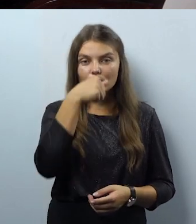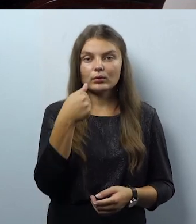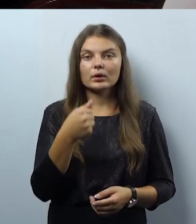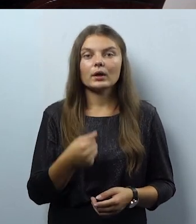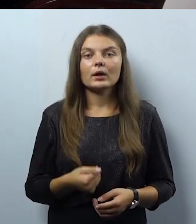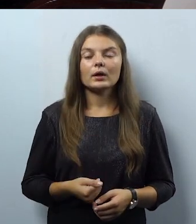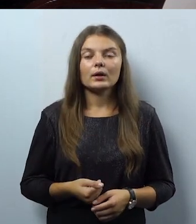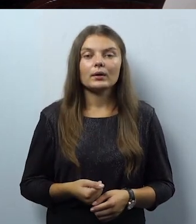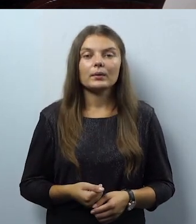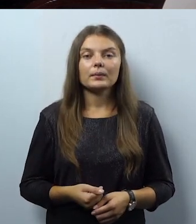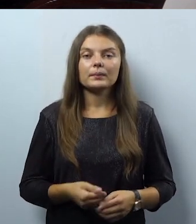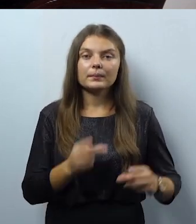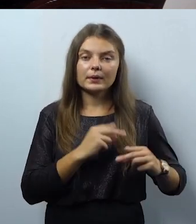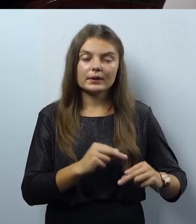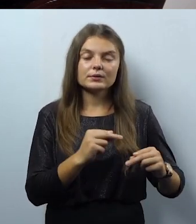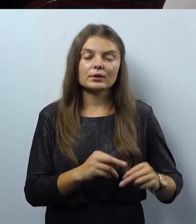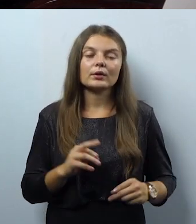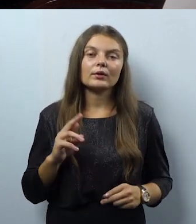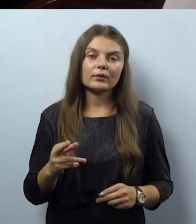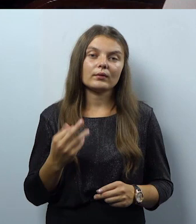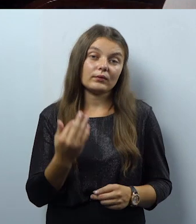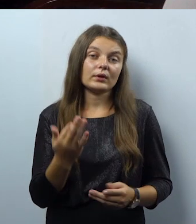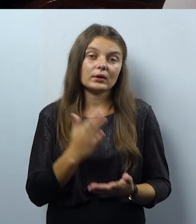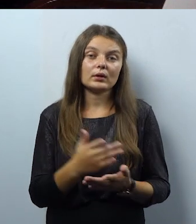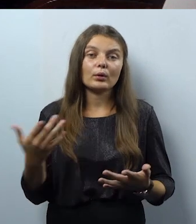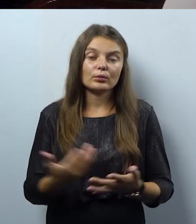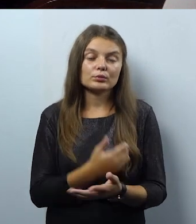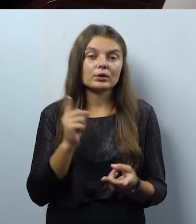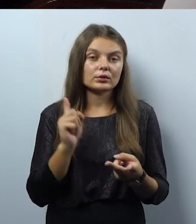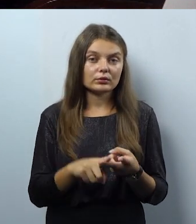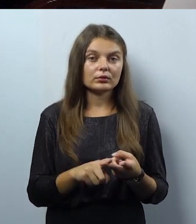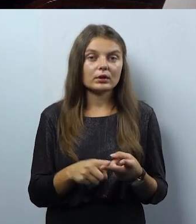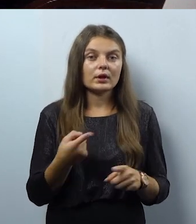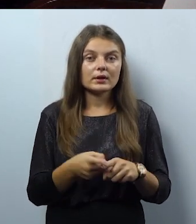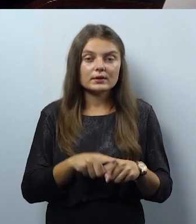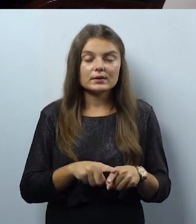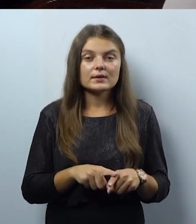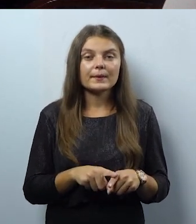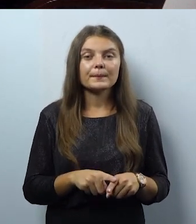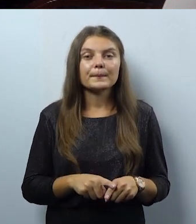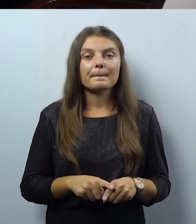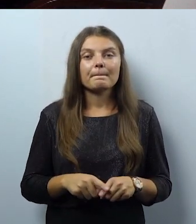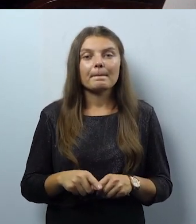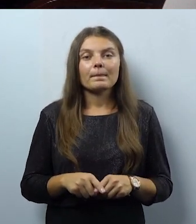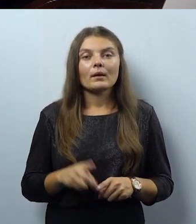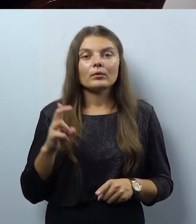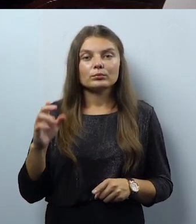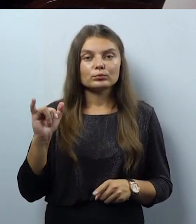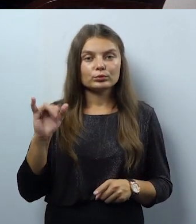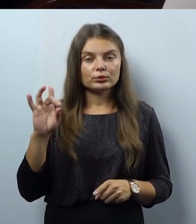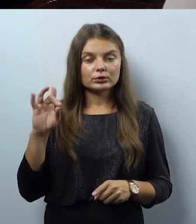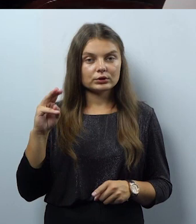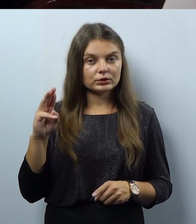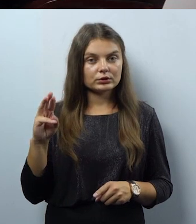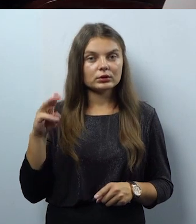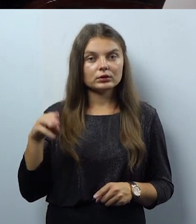службою здоров'я України, ну і досить є успішним, я вважаю. Друге – це Бурштинська центральна міська лікарня, яка надає